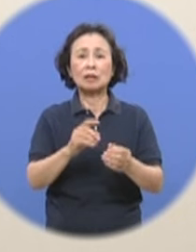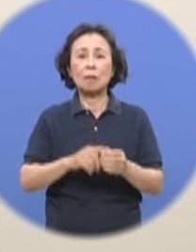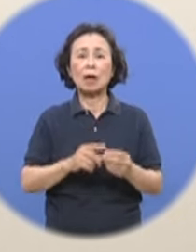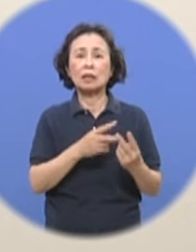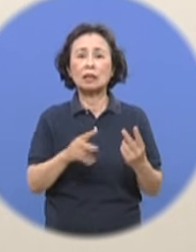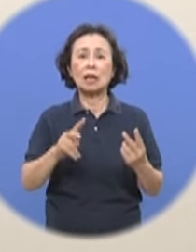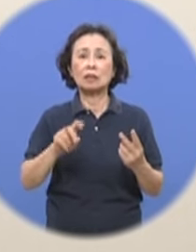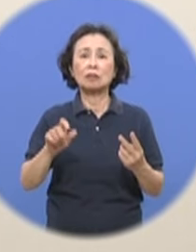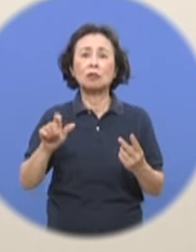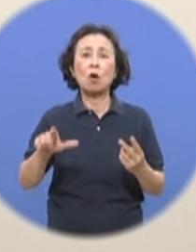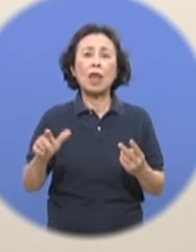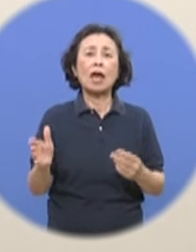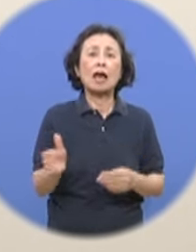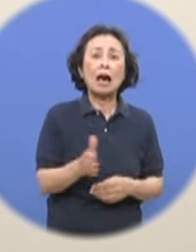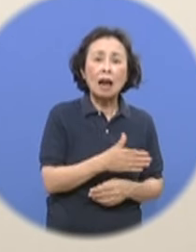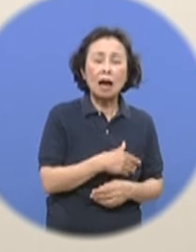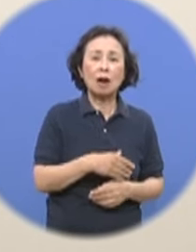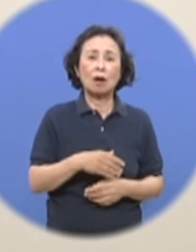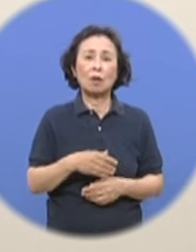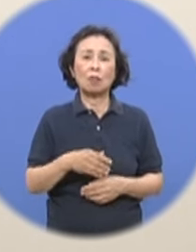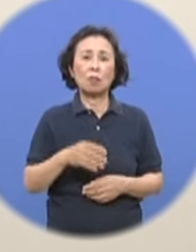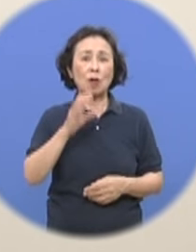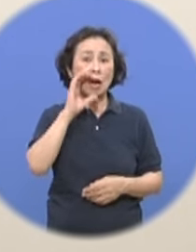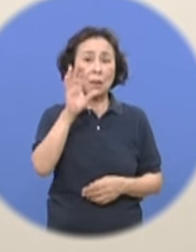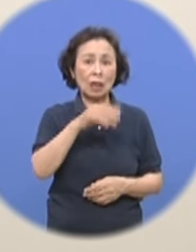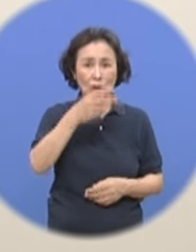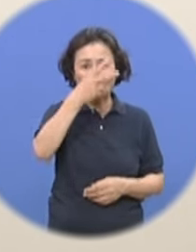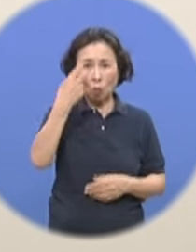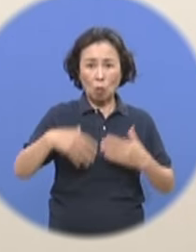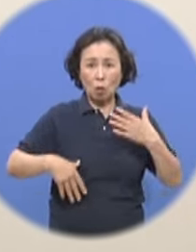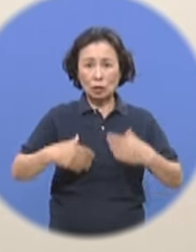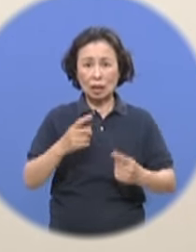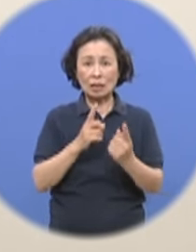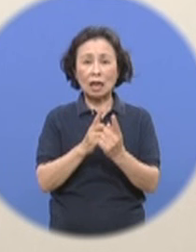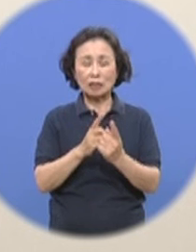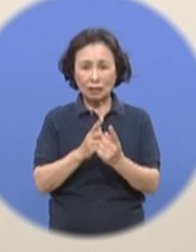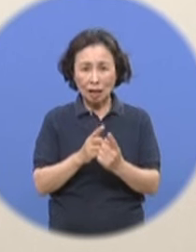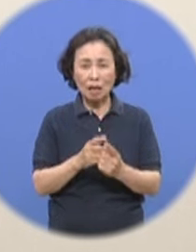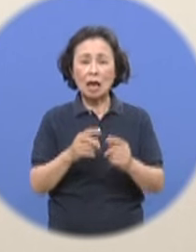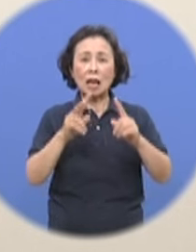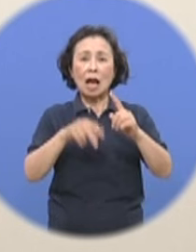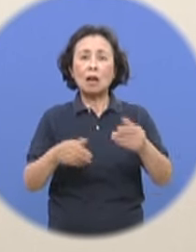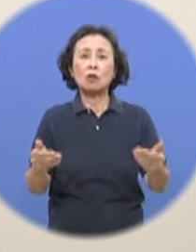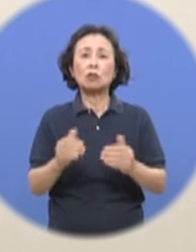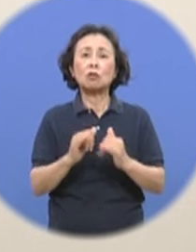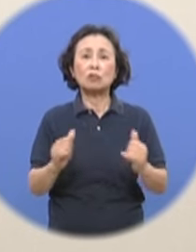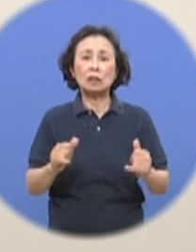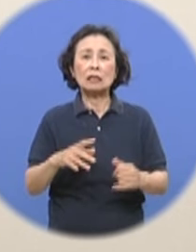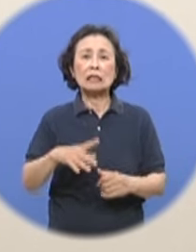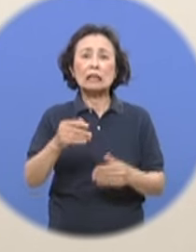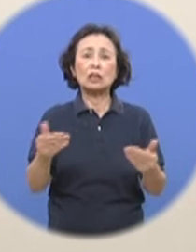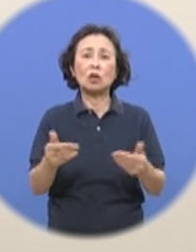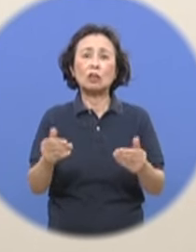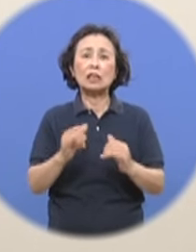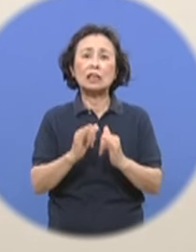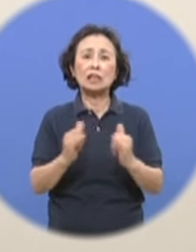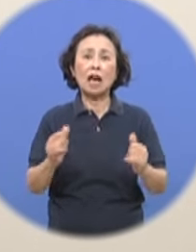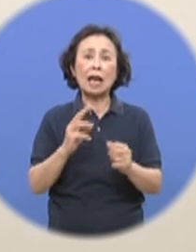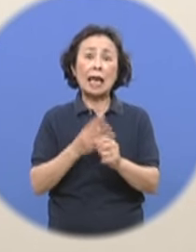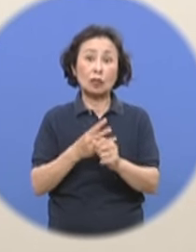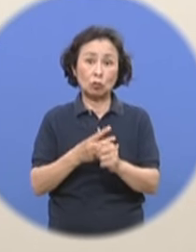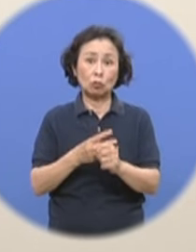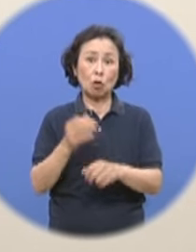県内の高校に在籍する高校生を対象に介護職員初任者研修を無料で実施しています